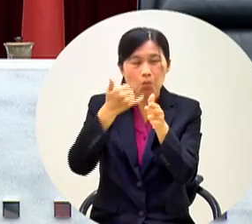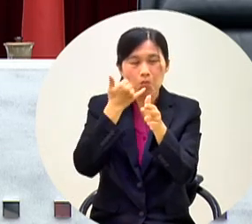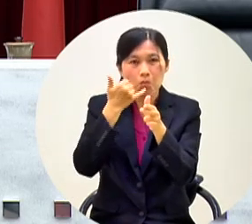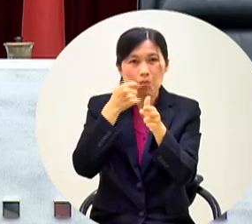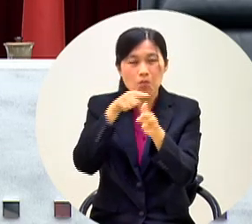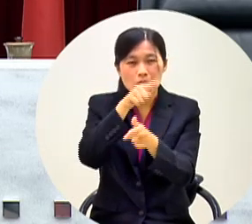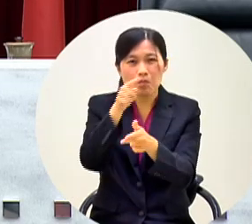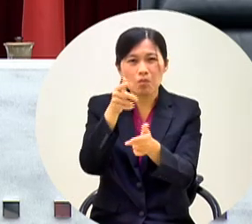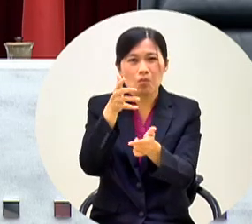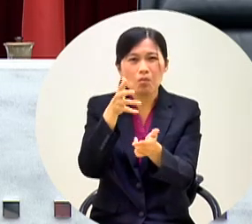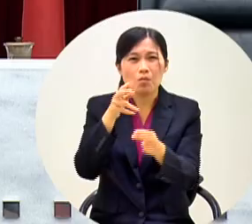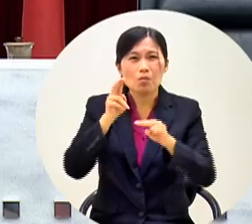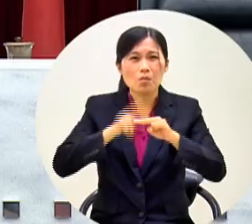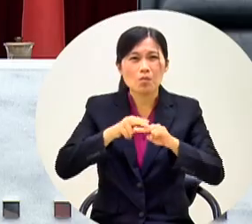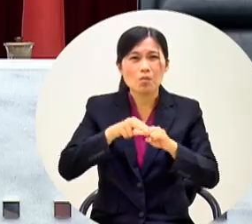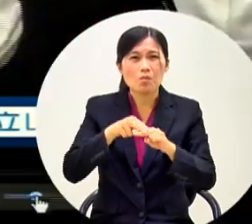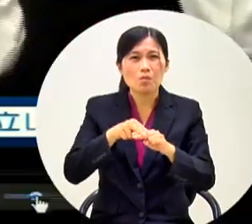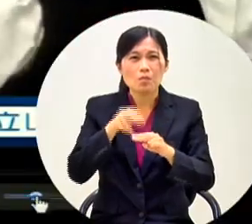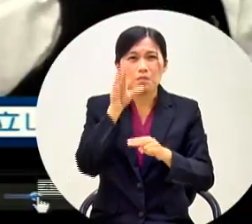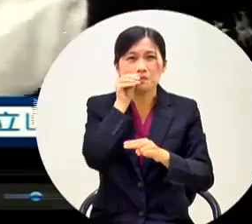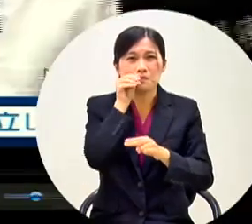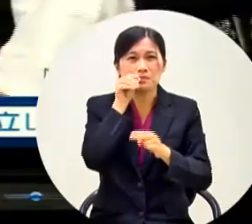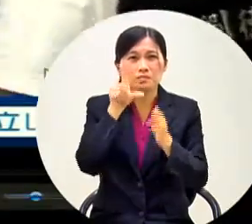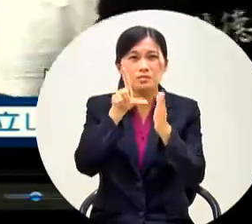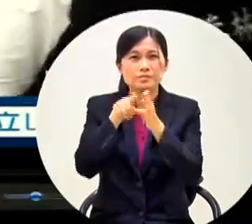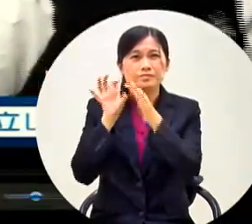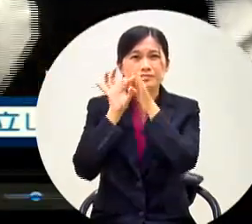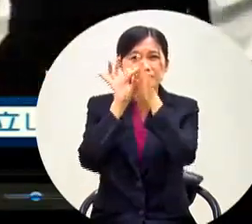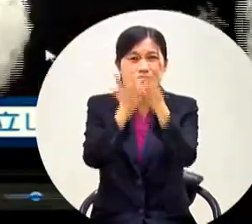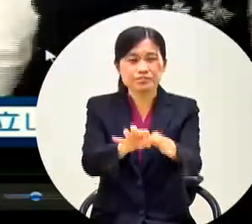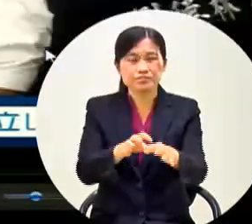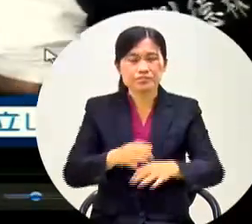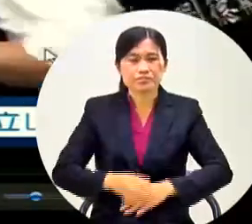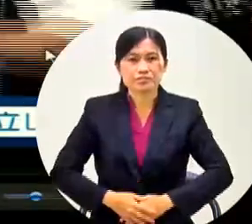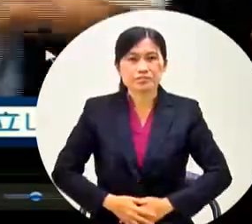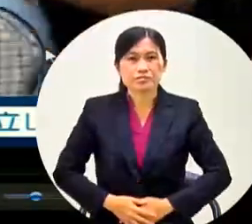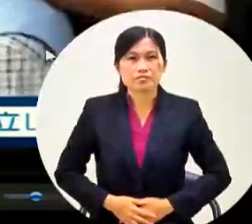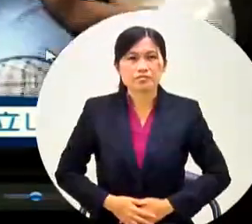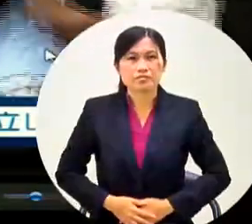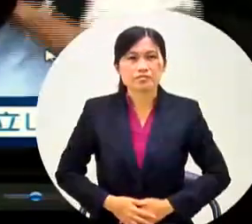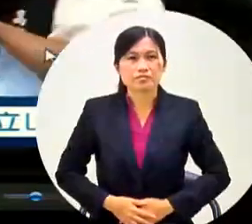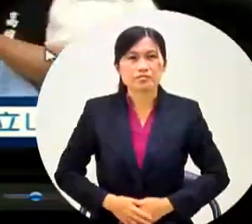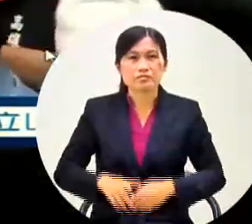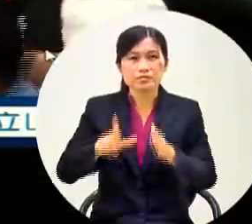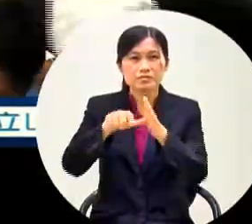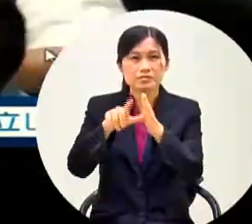哎， 时间继续。 好，那时间请继续。